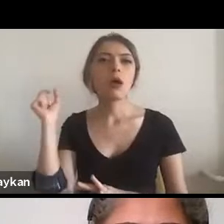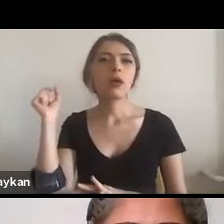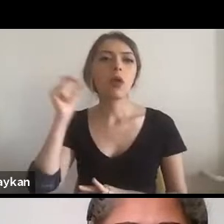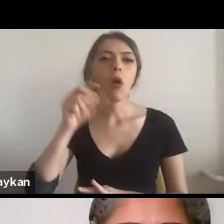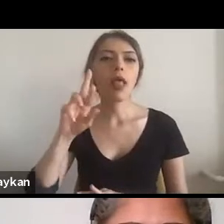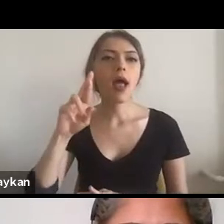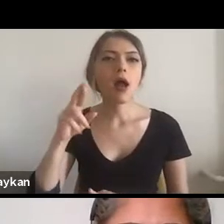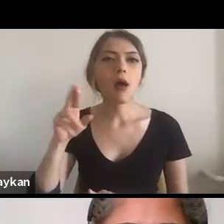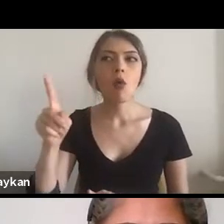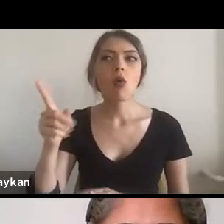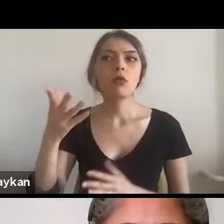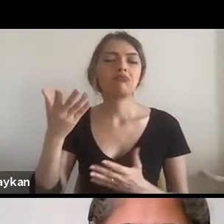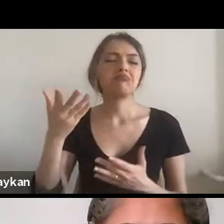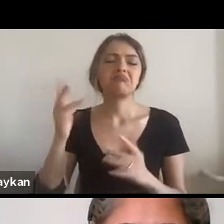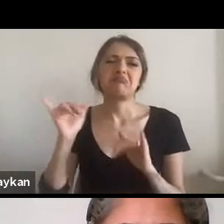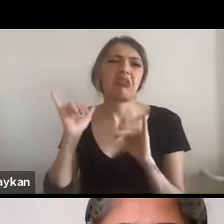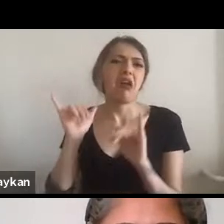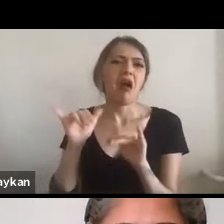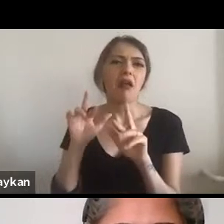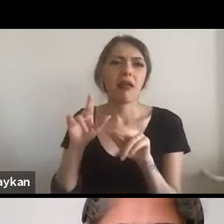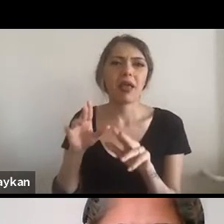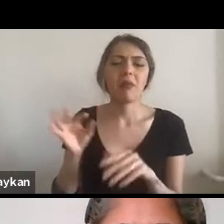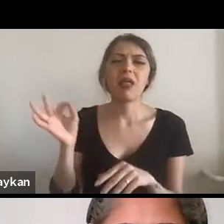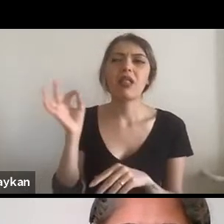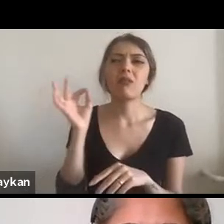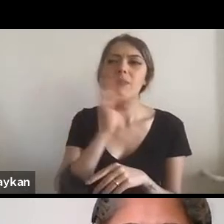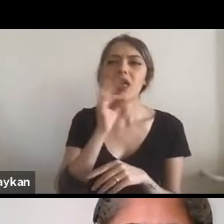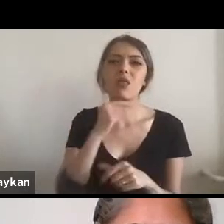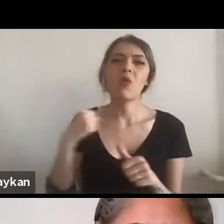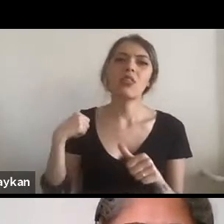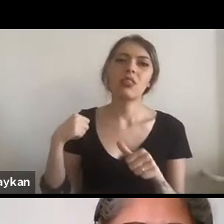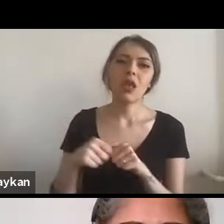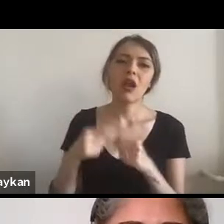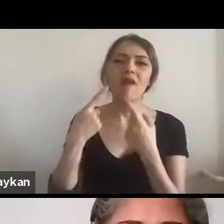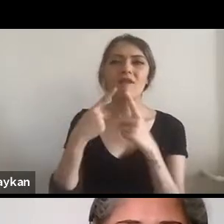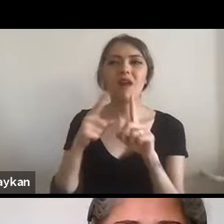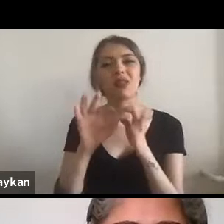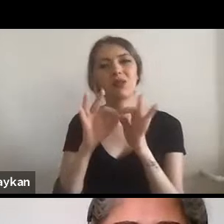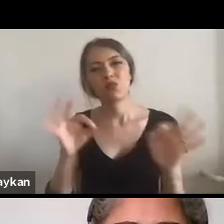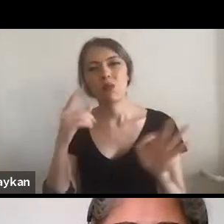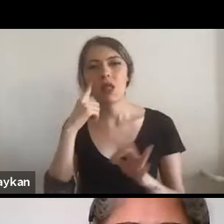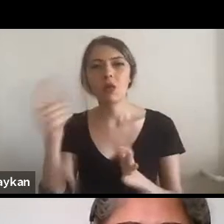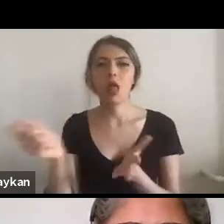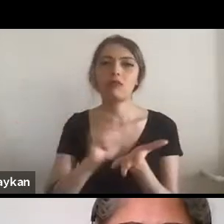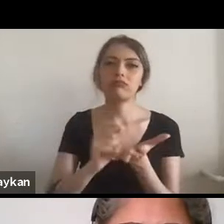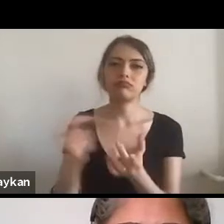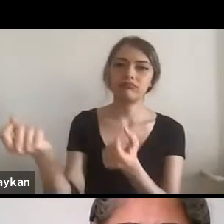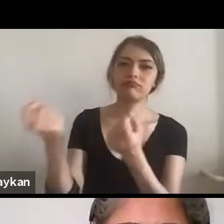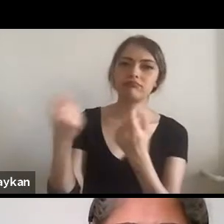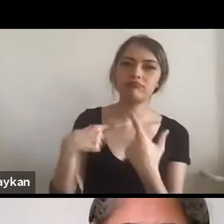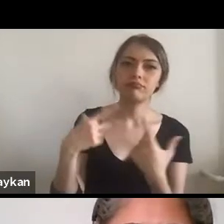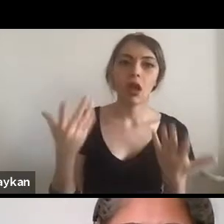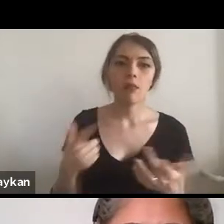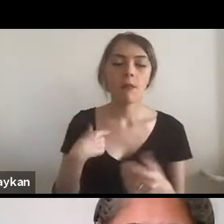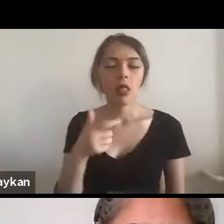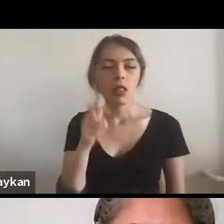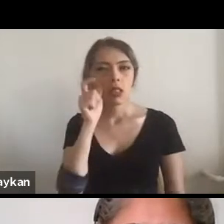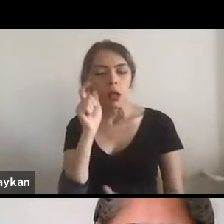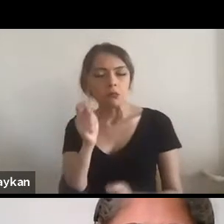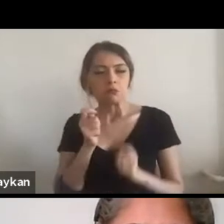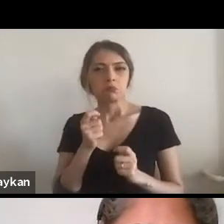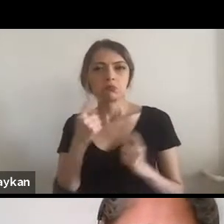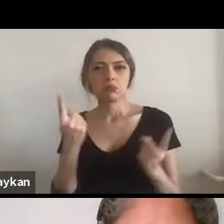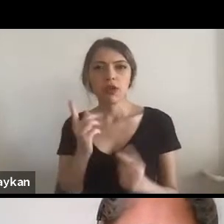farklı bir bilgi yok. Yani olan şeyi tekrardan farklı bir şekilde ifade etmişlerdi. Ama benim dikkatimi çeken bir iki